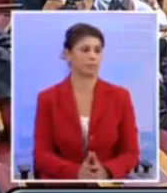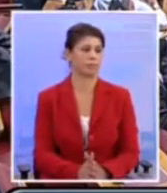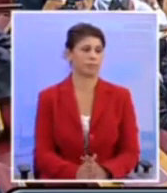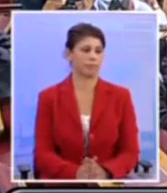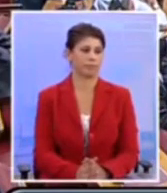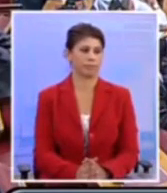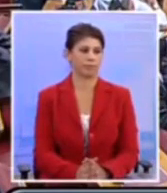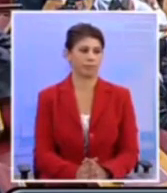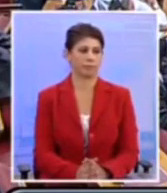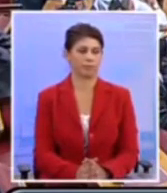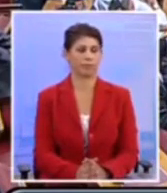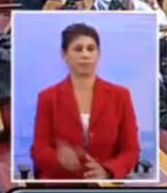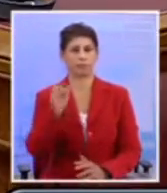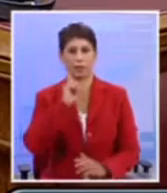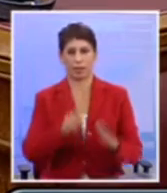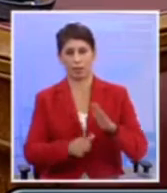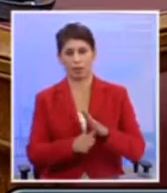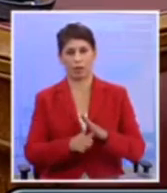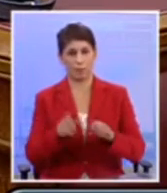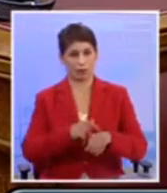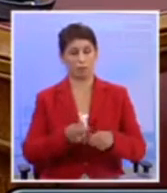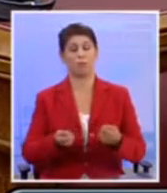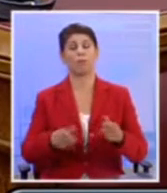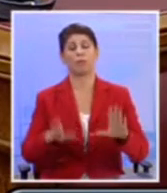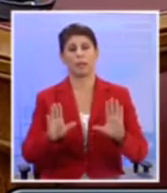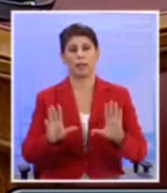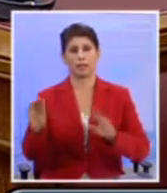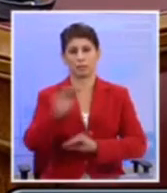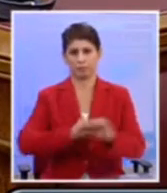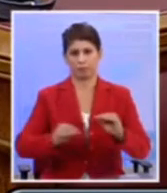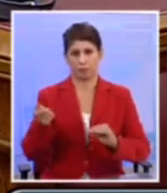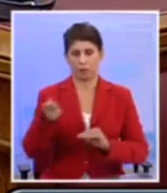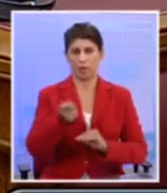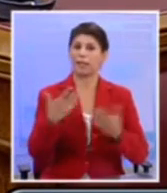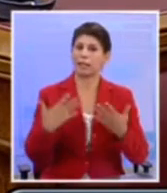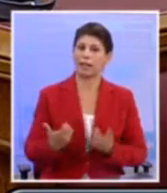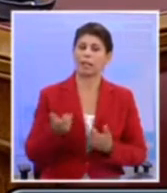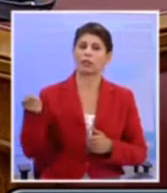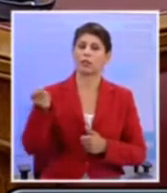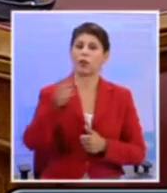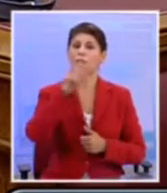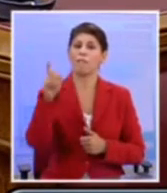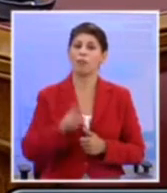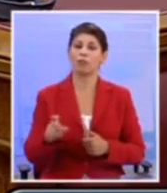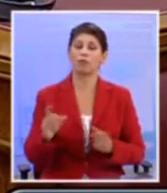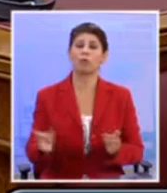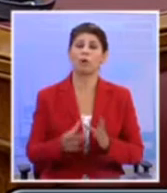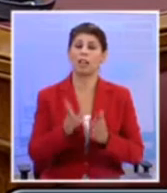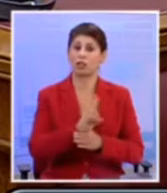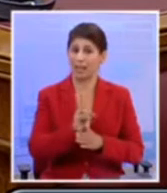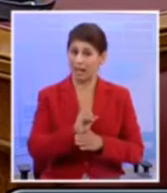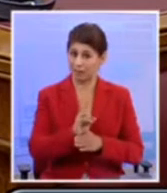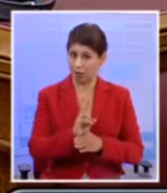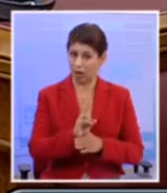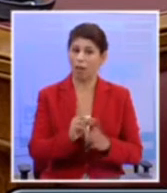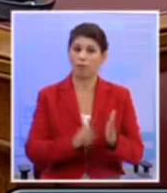Ναι, κυρία Πρόεδρε, από τη στιγμή που δεν έγινε η αναδιάρθρωση του χρέους και για να καταστεί το χρέος βιώσιμο τουλάχιστον στα χαρτιά, θα έπρεπε